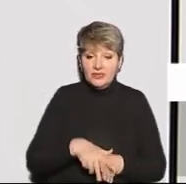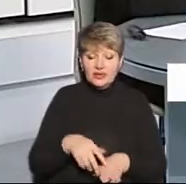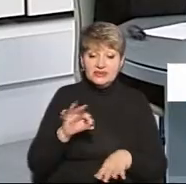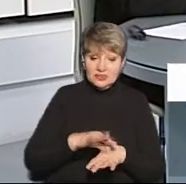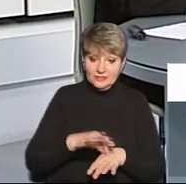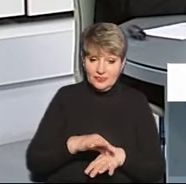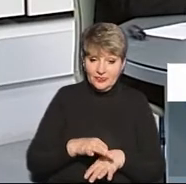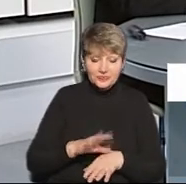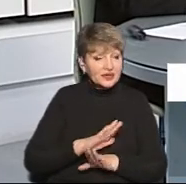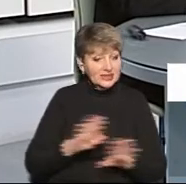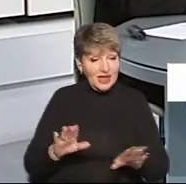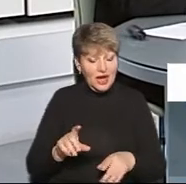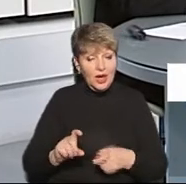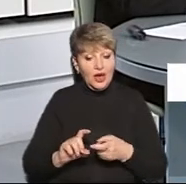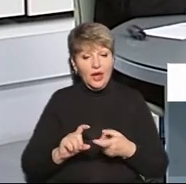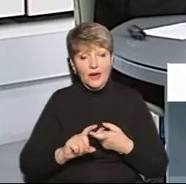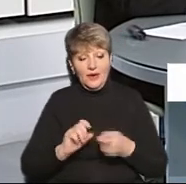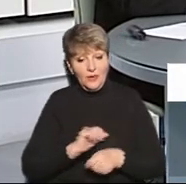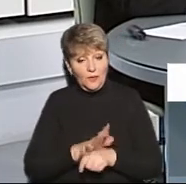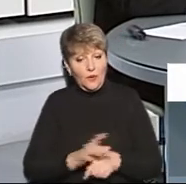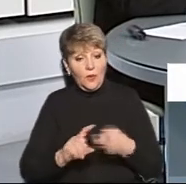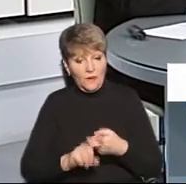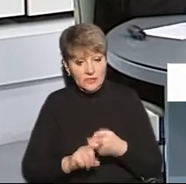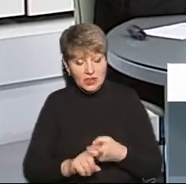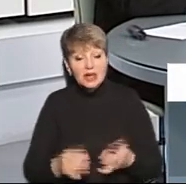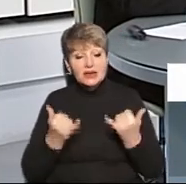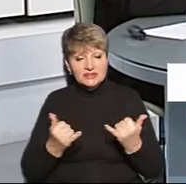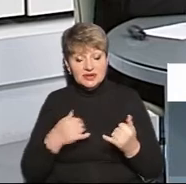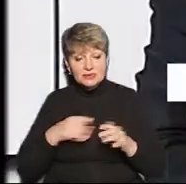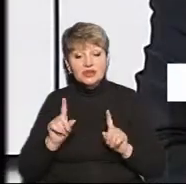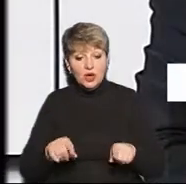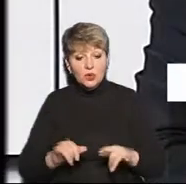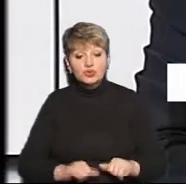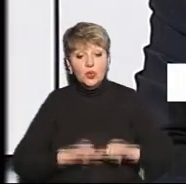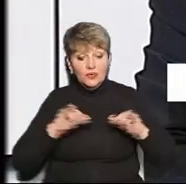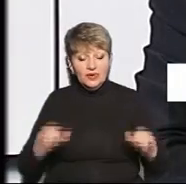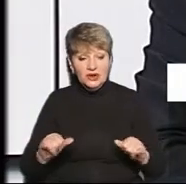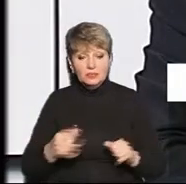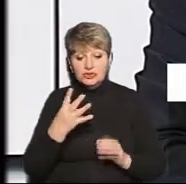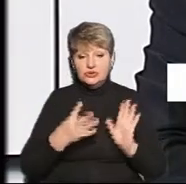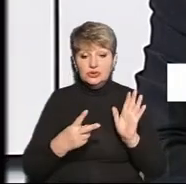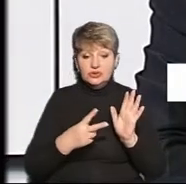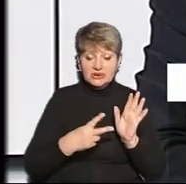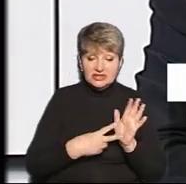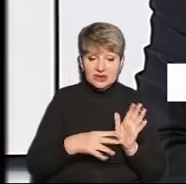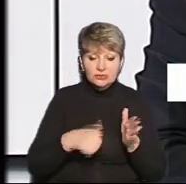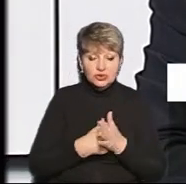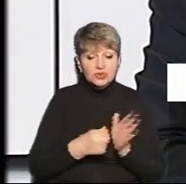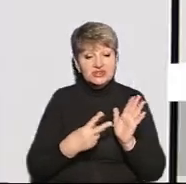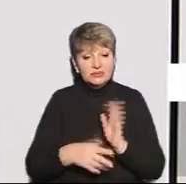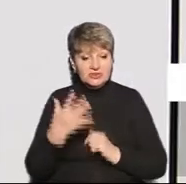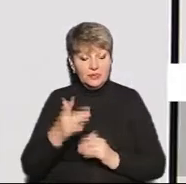хворих, але не ковідних. Зараз в інфекційній лікарні ми також збільшуємо кількість ліжок із 47 до